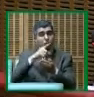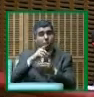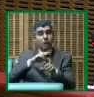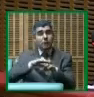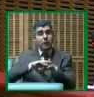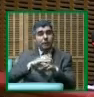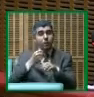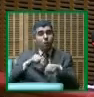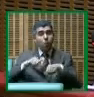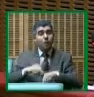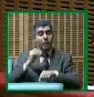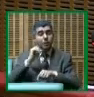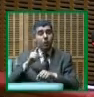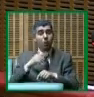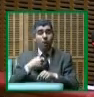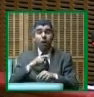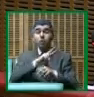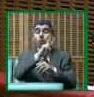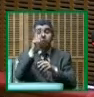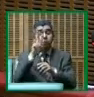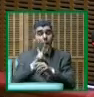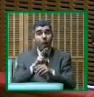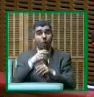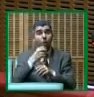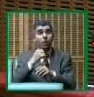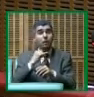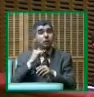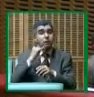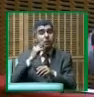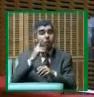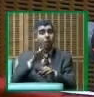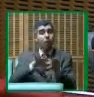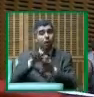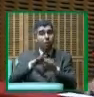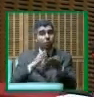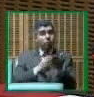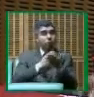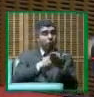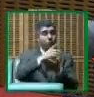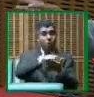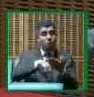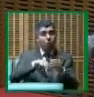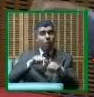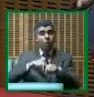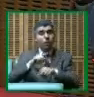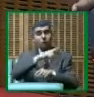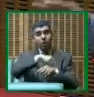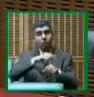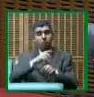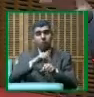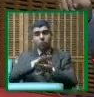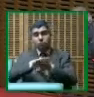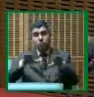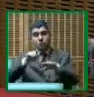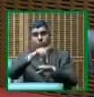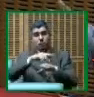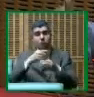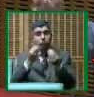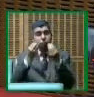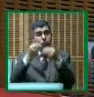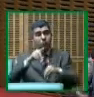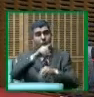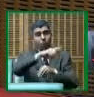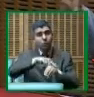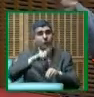المعنية. لكل ذلك السيد الوزير، نسألكم عن ما هي الإجراءات والتدابير التي ستقومون بها لمواجهة هذه الظاهرة